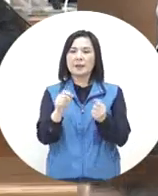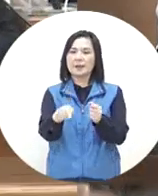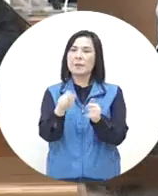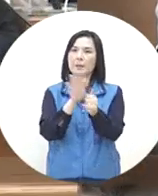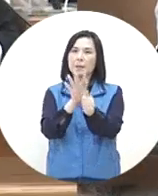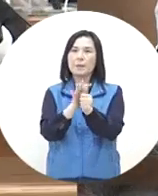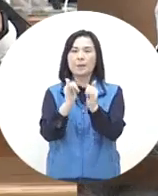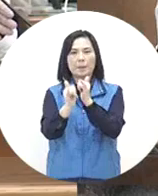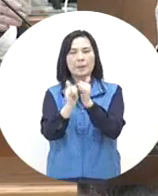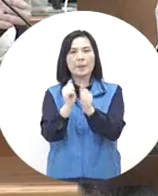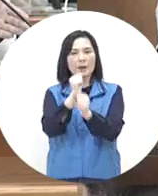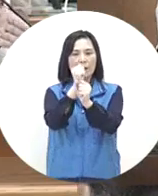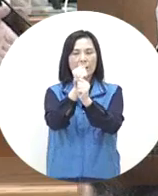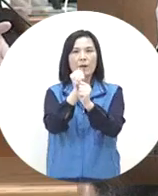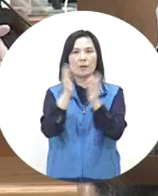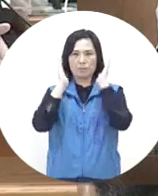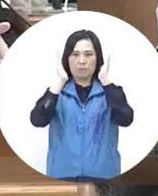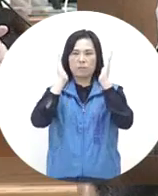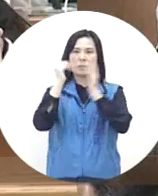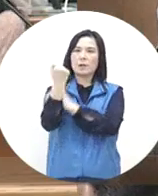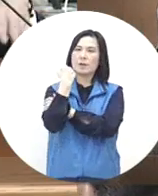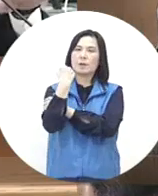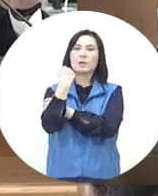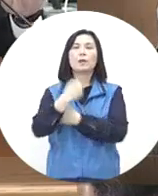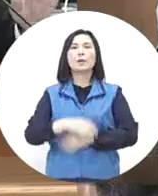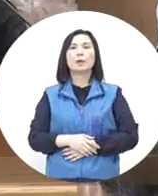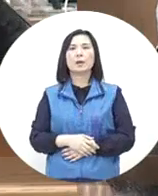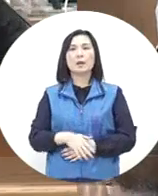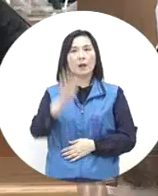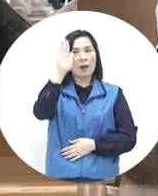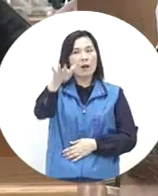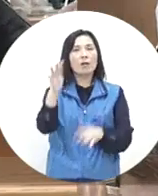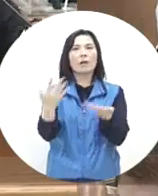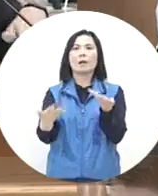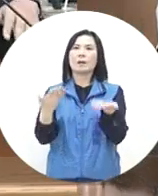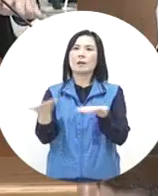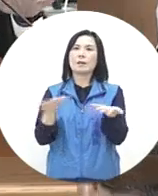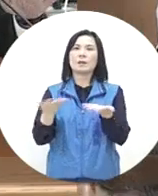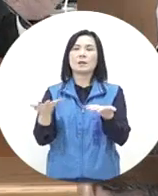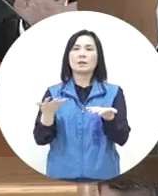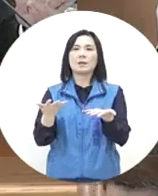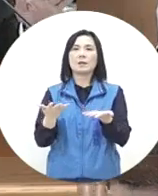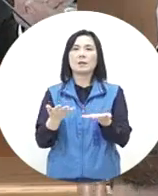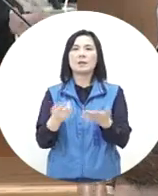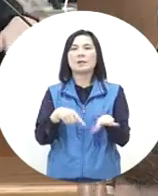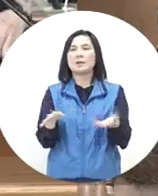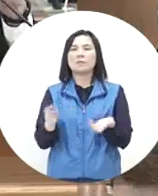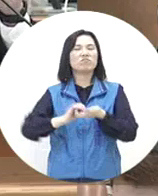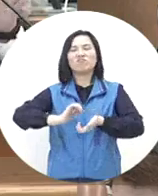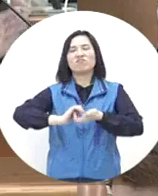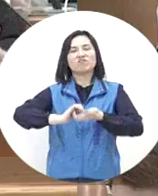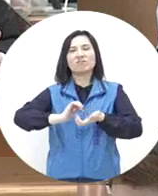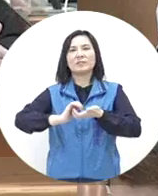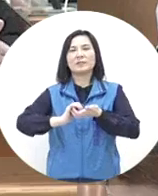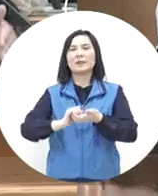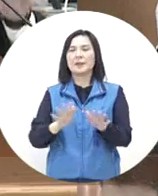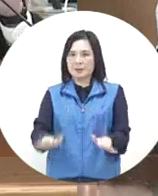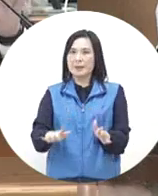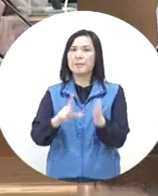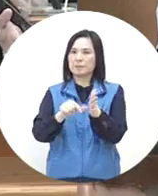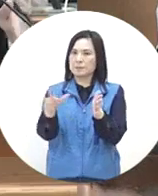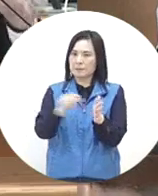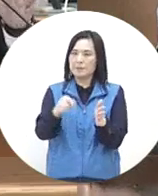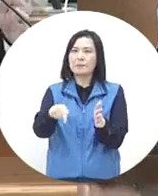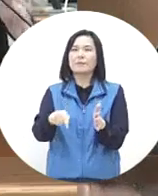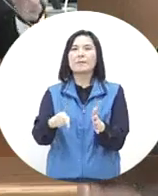的时候，好好打拼做事，那未来的事情，我们都不一定会安怎，我们就把握当下。相